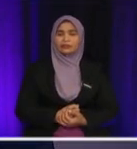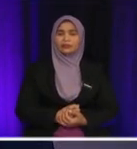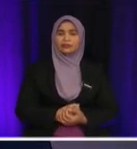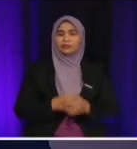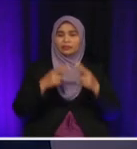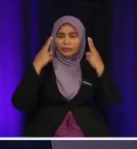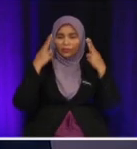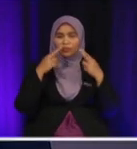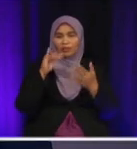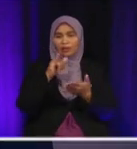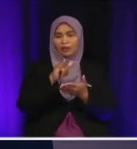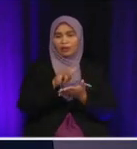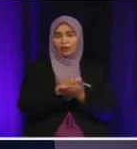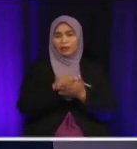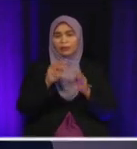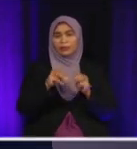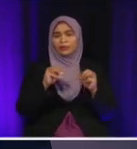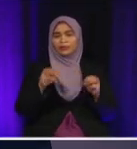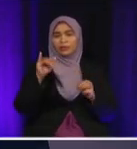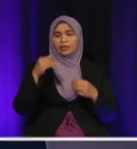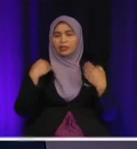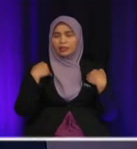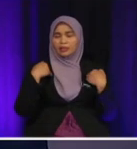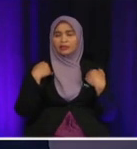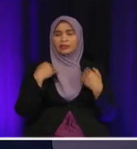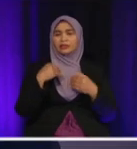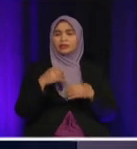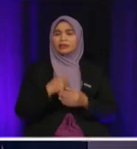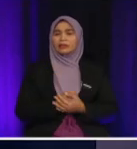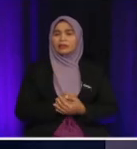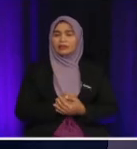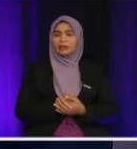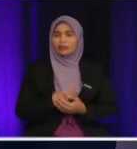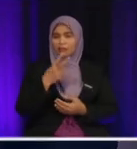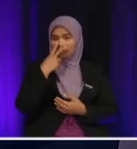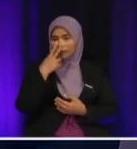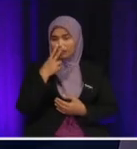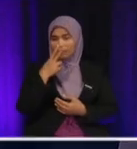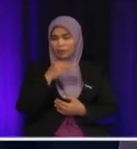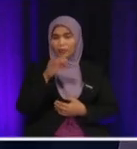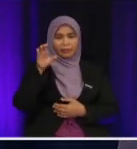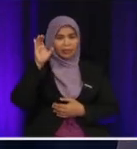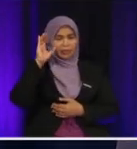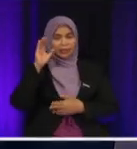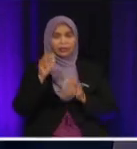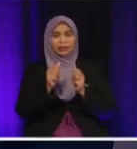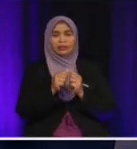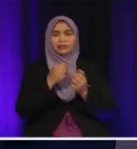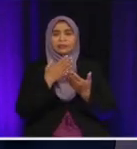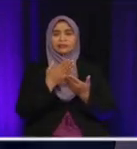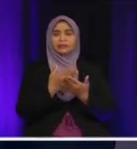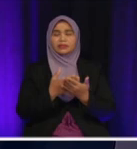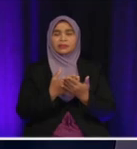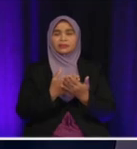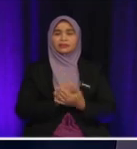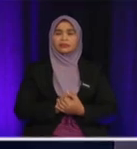yakin, ustaz yakin sebab murid-murid yang ada di dalam studio dan ada di luar sana memerhatikan dan mendengar dengan terperinci. Waktu itu, okey,